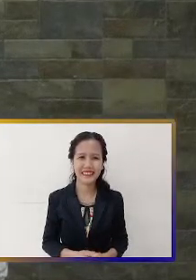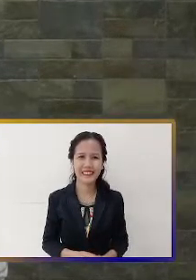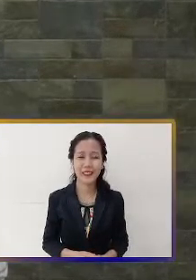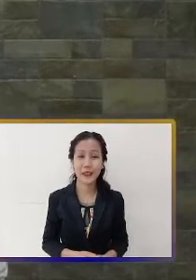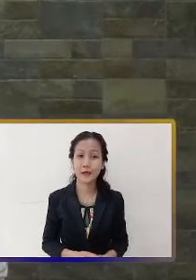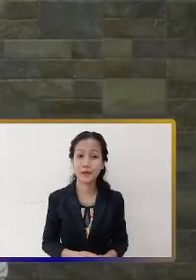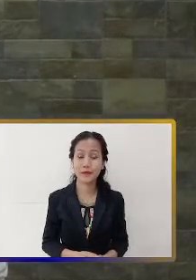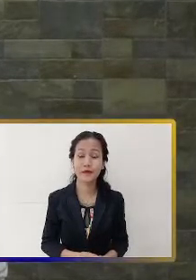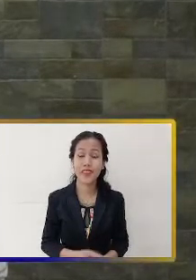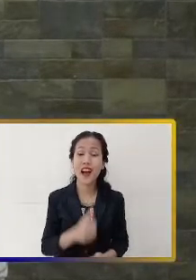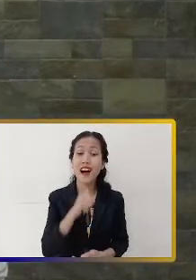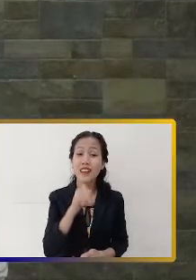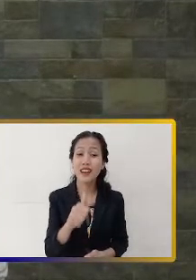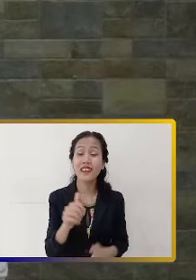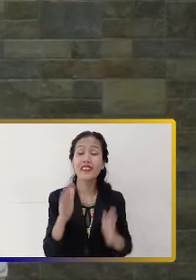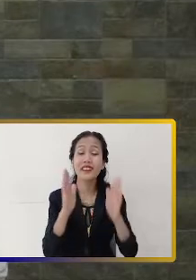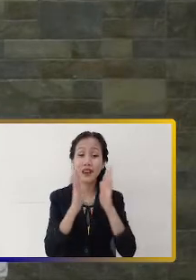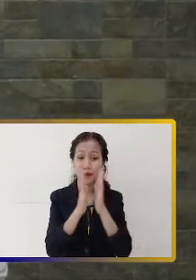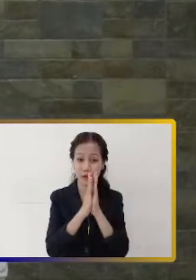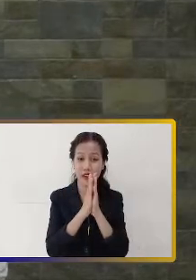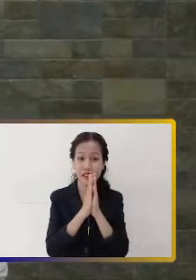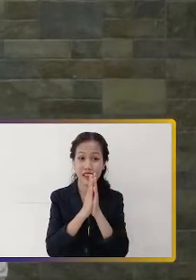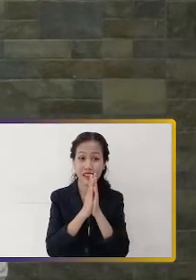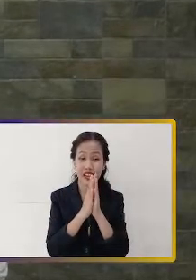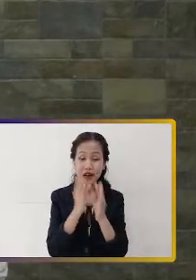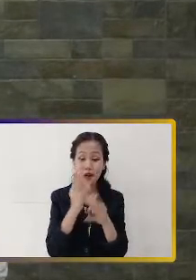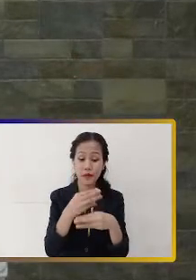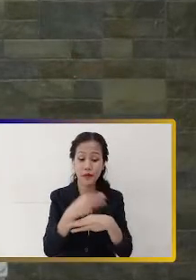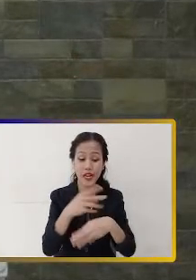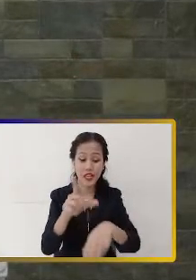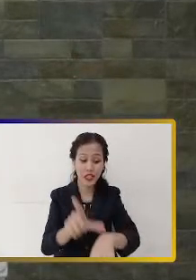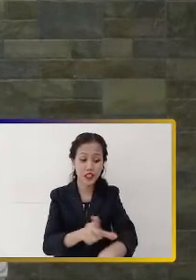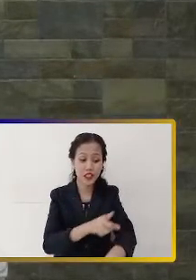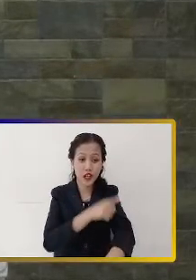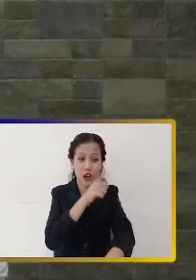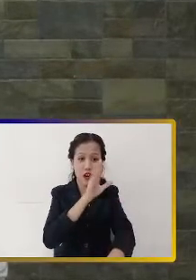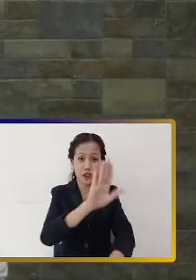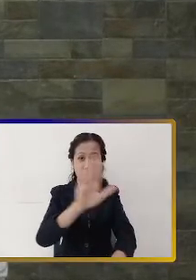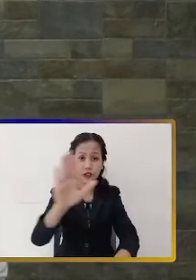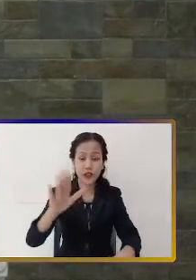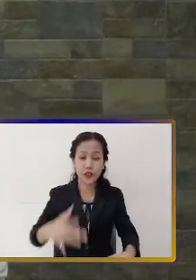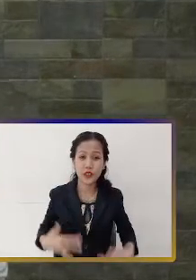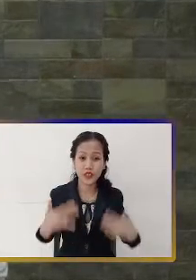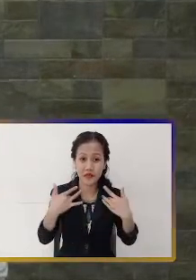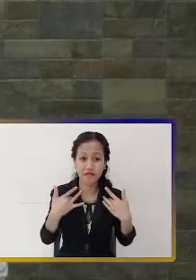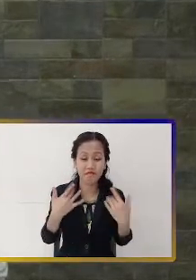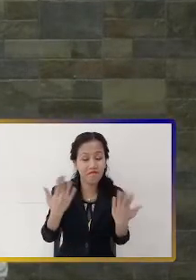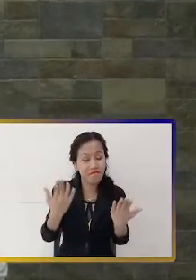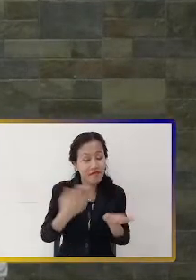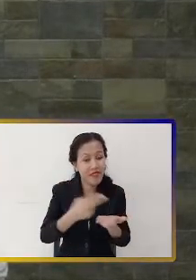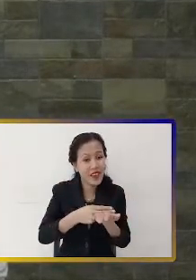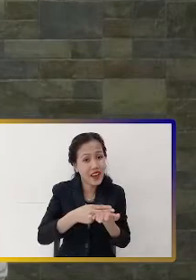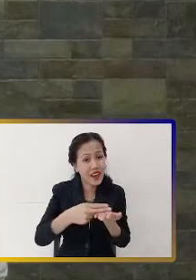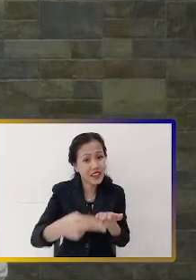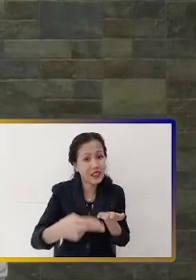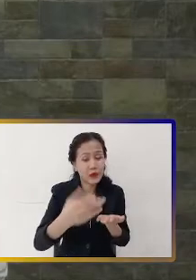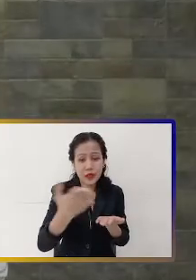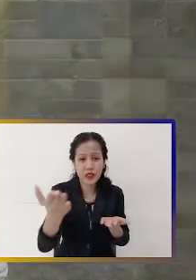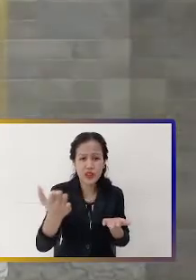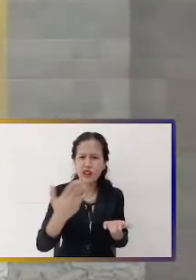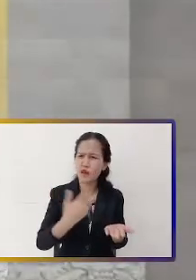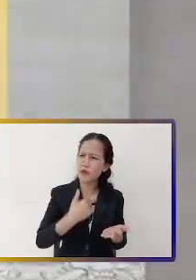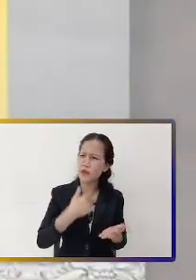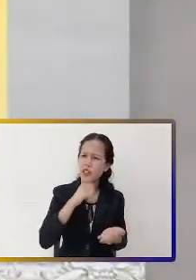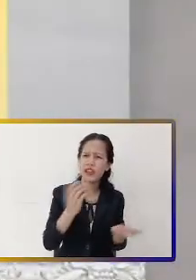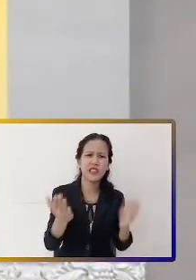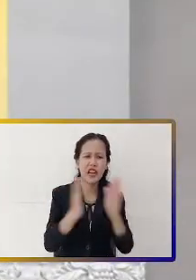Huwag kang manalangin na pahabain ng Panginoon ang buhay mo. To be honest with you, mga kapatid, hindi ako